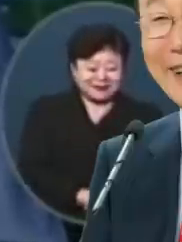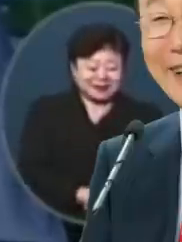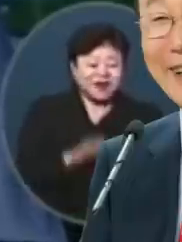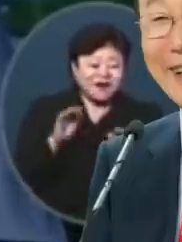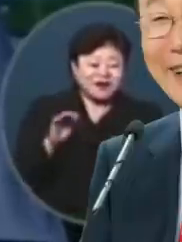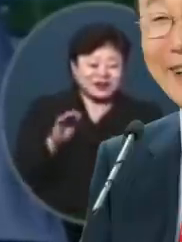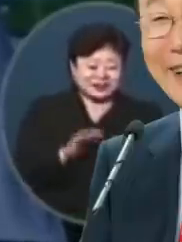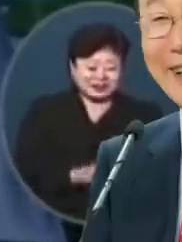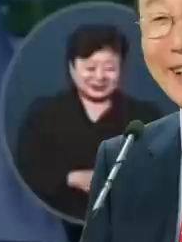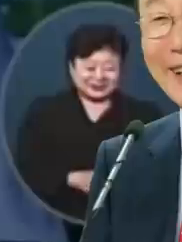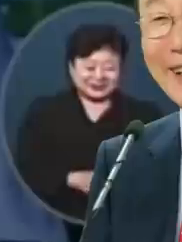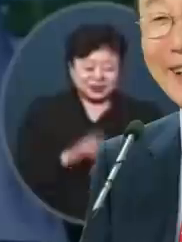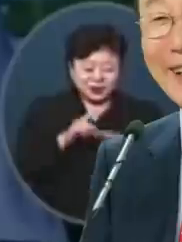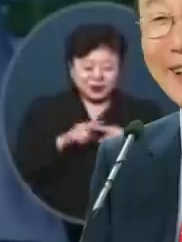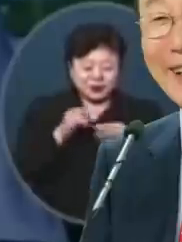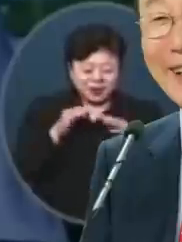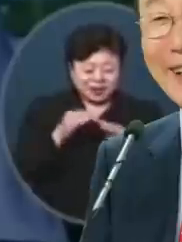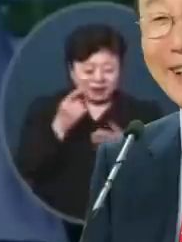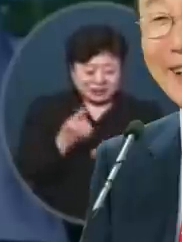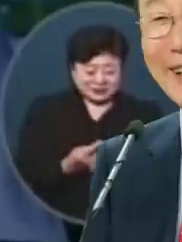오늘 여러분 교회에